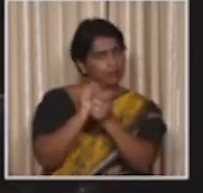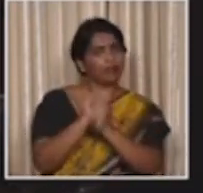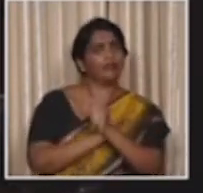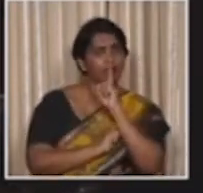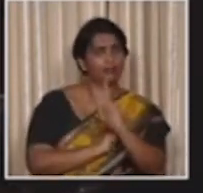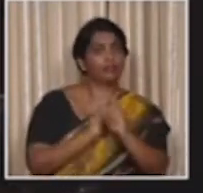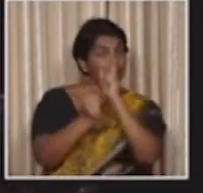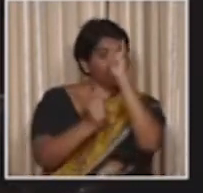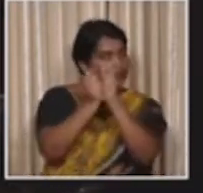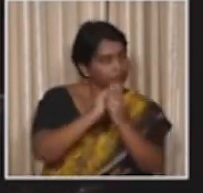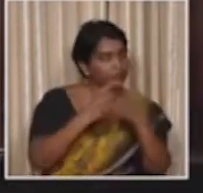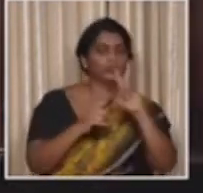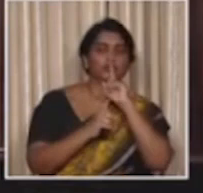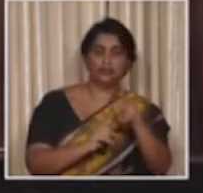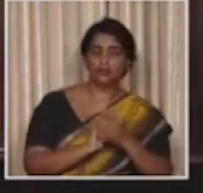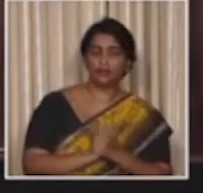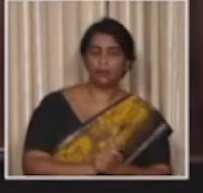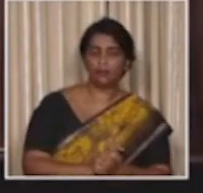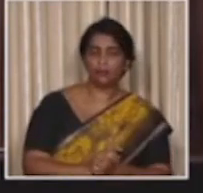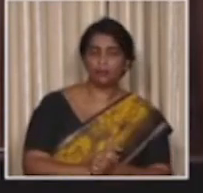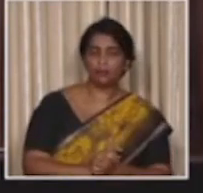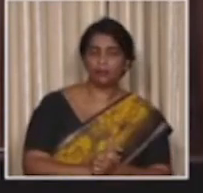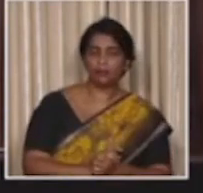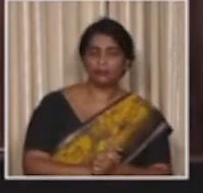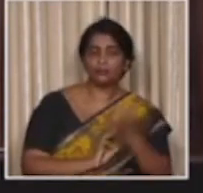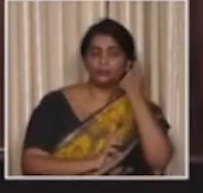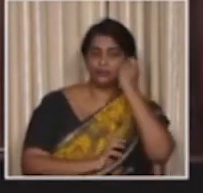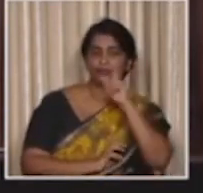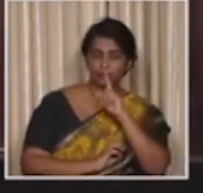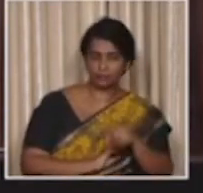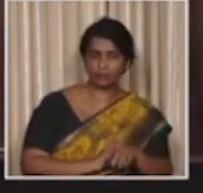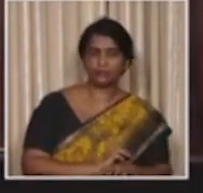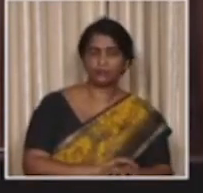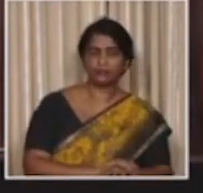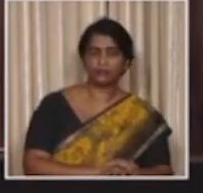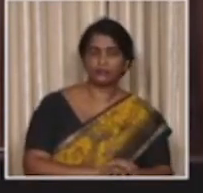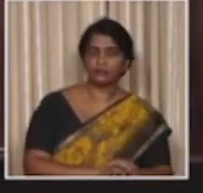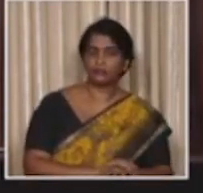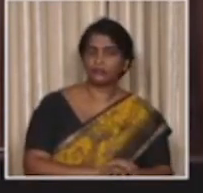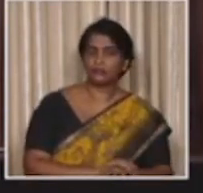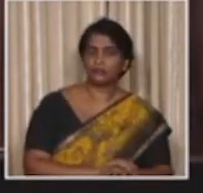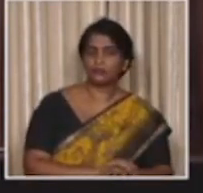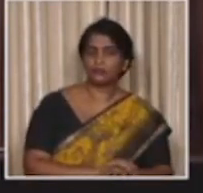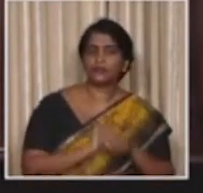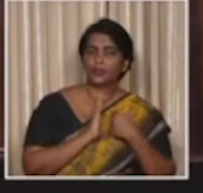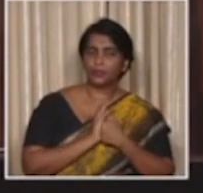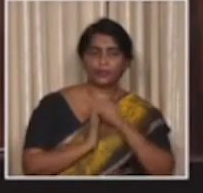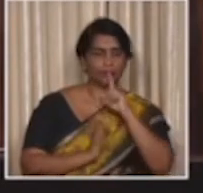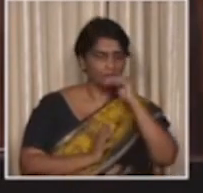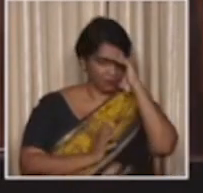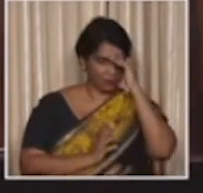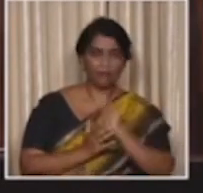කියන්නේ. ඒක කරලා ඉන්න කියන්නේ. බොහොම ස්තුතියි. සභානායකතුමා, ඔබතුමාගේ යෝජනා ඉදිරිපත් කරන සභානායකතුමා. ගරු